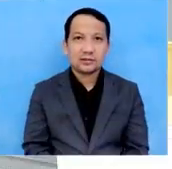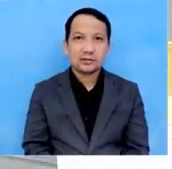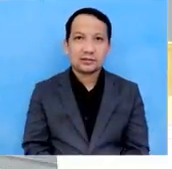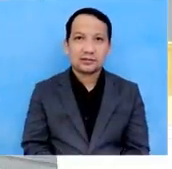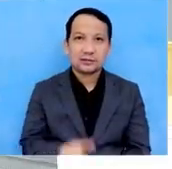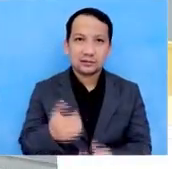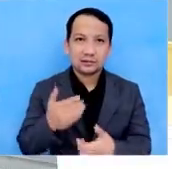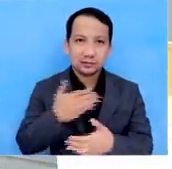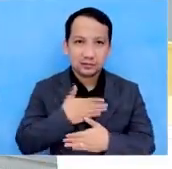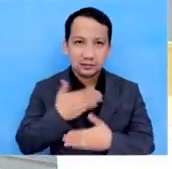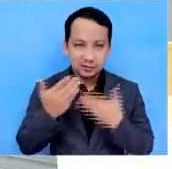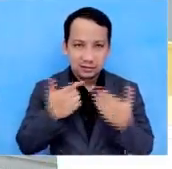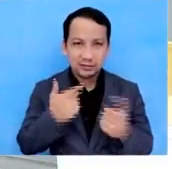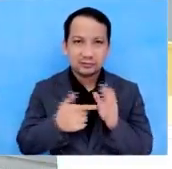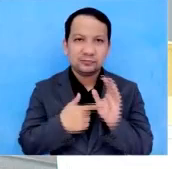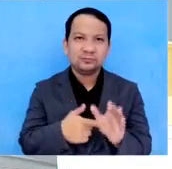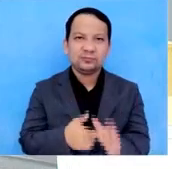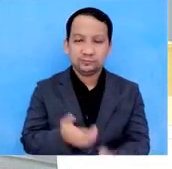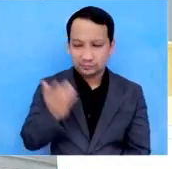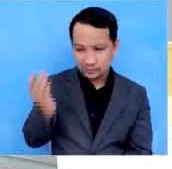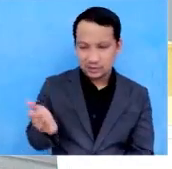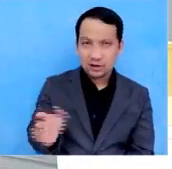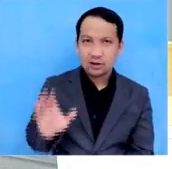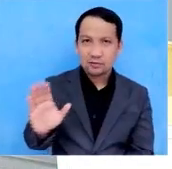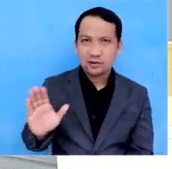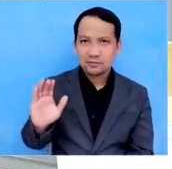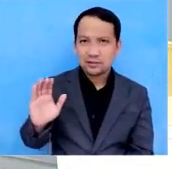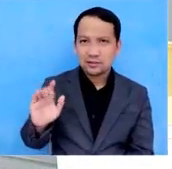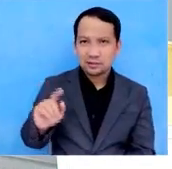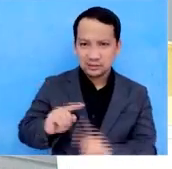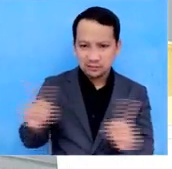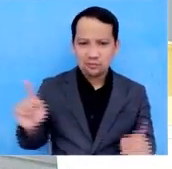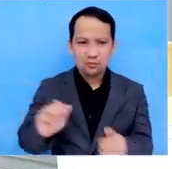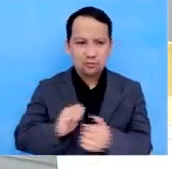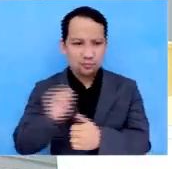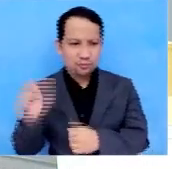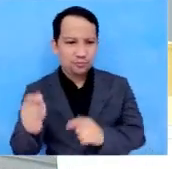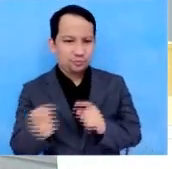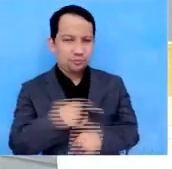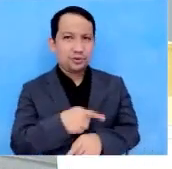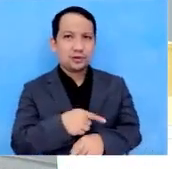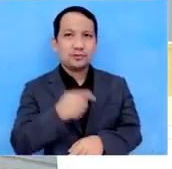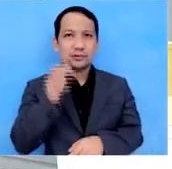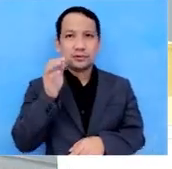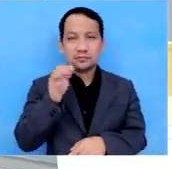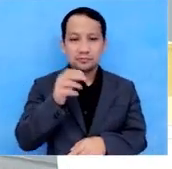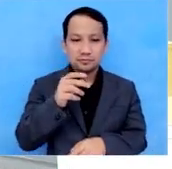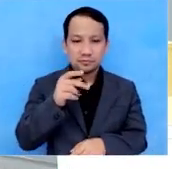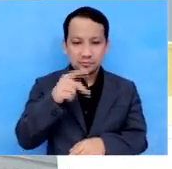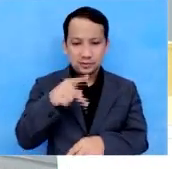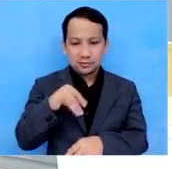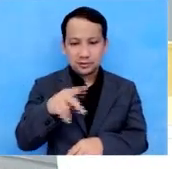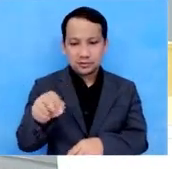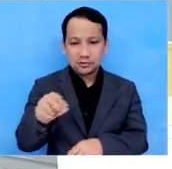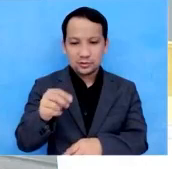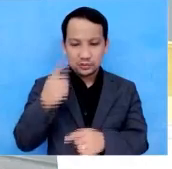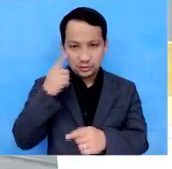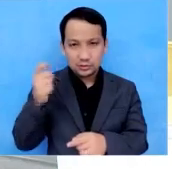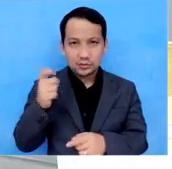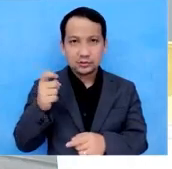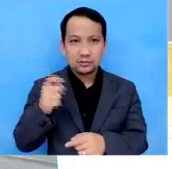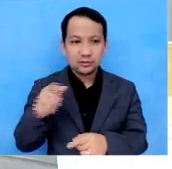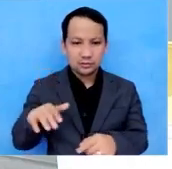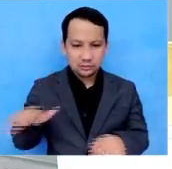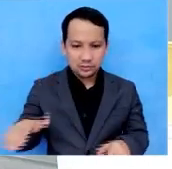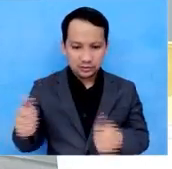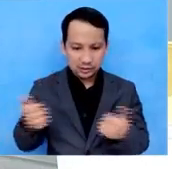gusto sumaya. Pero ikaw, ang layo na narating mo, no? Mula sa Pinoy Dream Academy, nagsimula ka bilang child